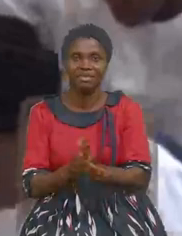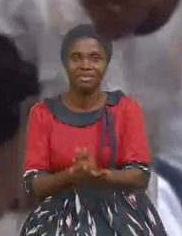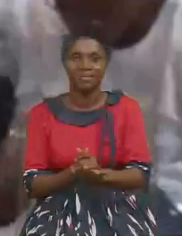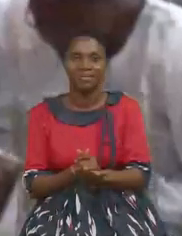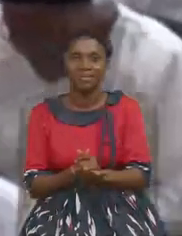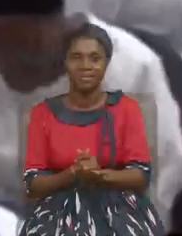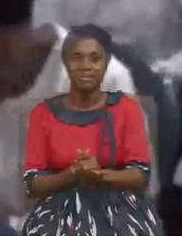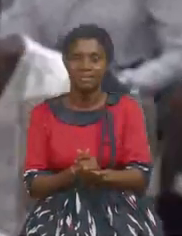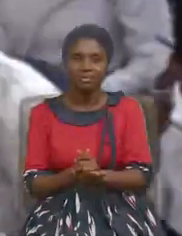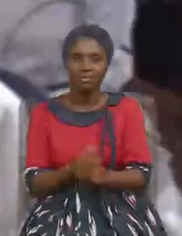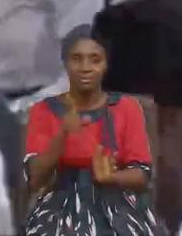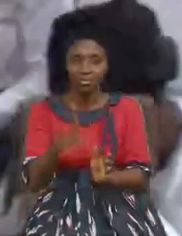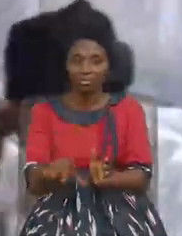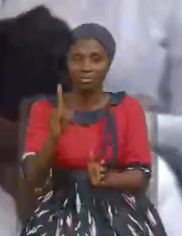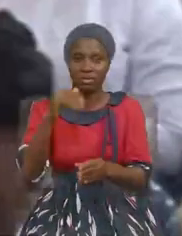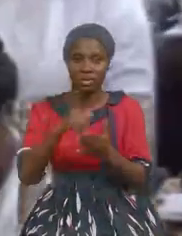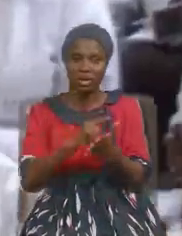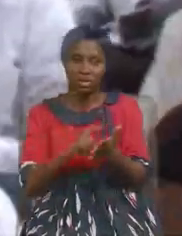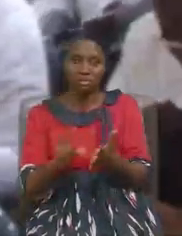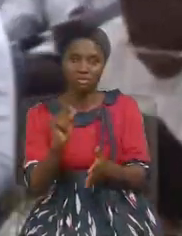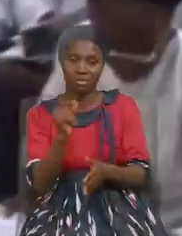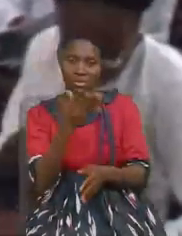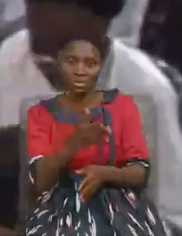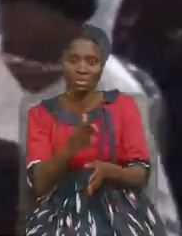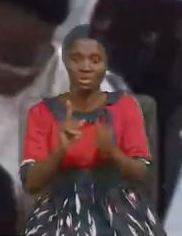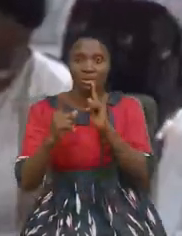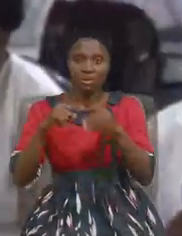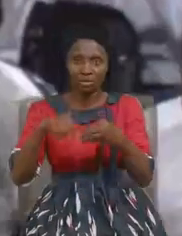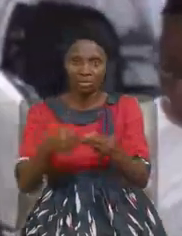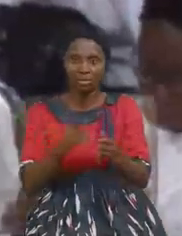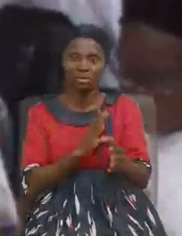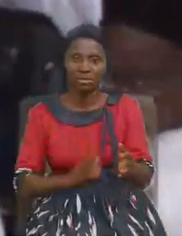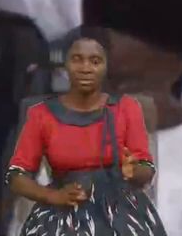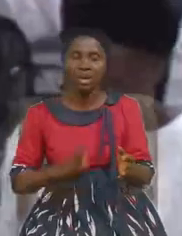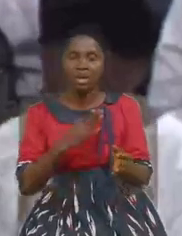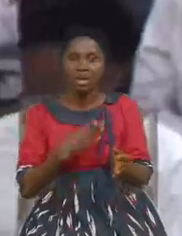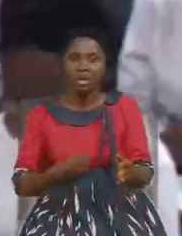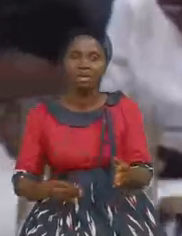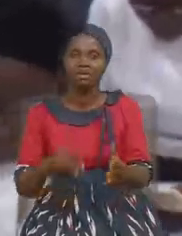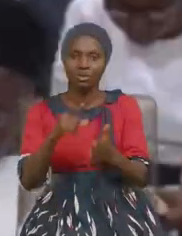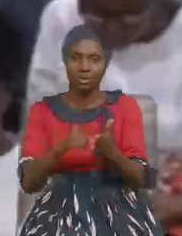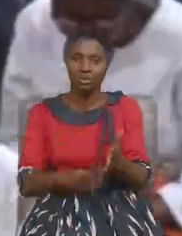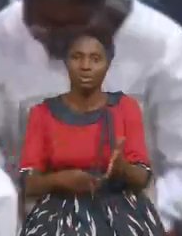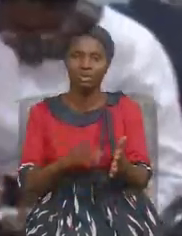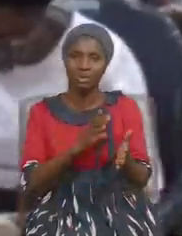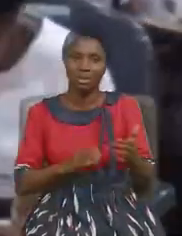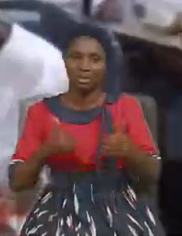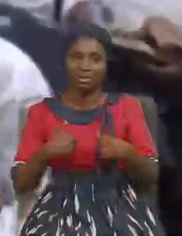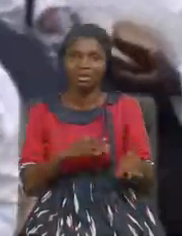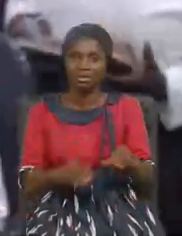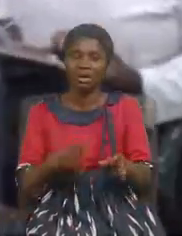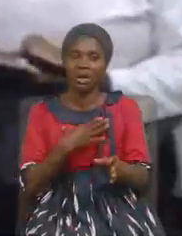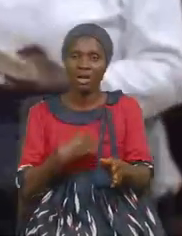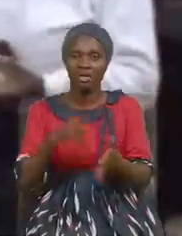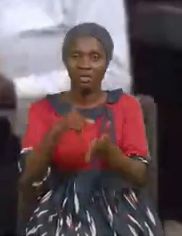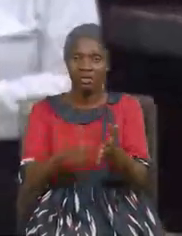Vous verrez dans le verset 20, parlant de Christ, parlant de ce que Christ a fait, parlant de ce que Christ